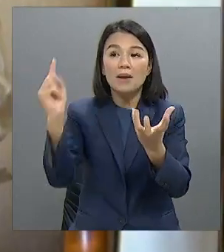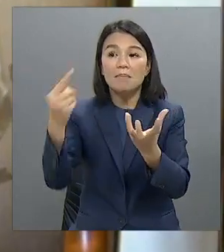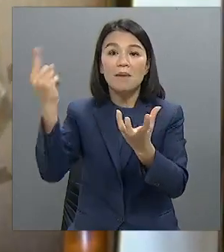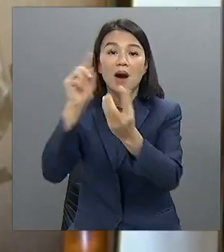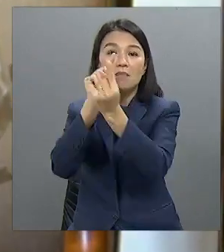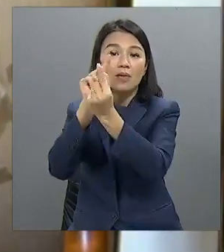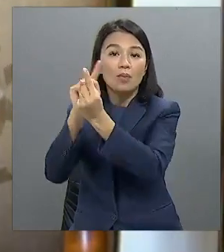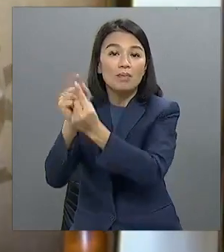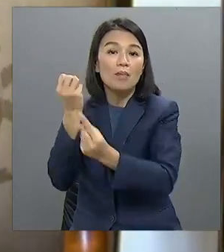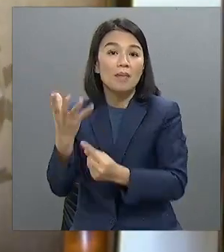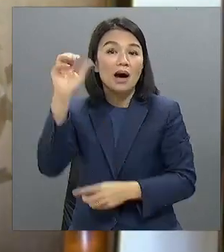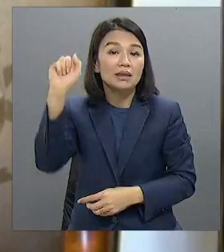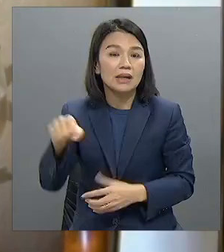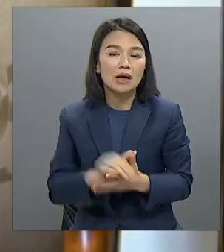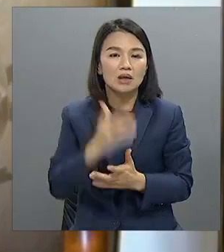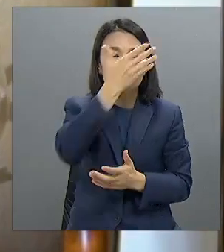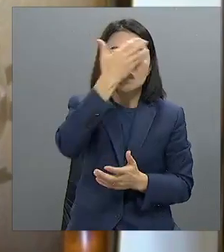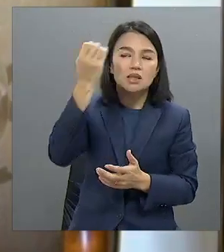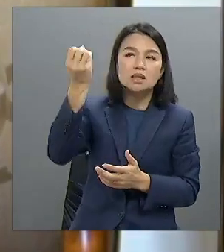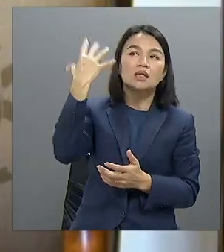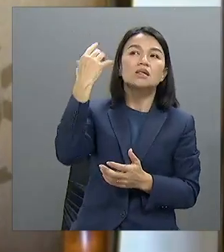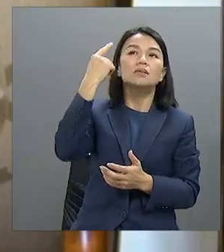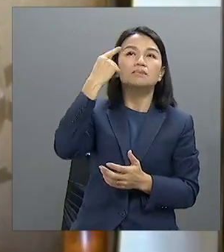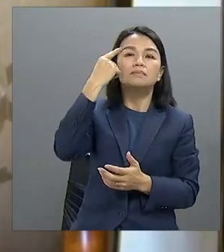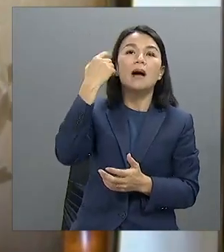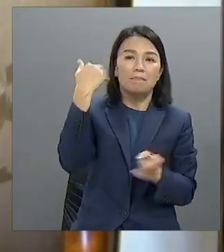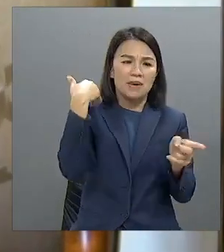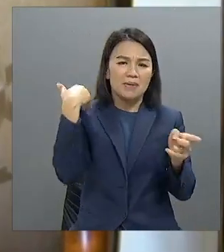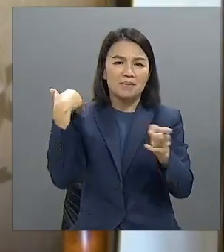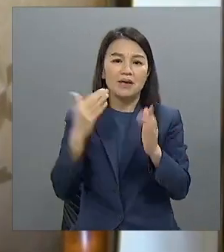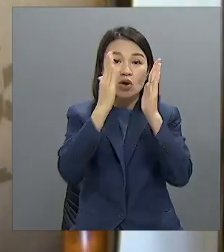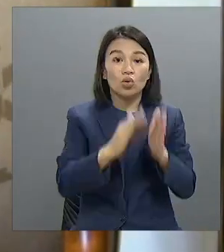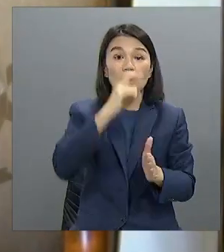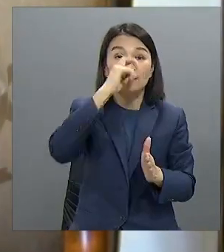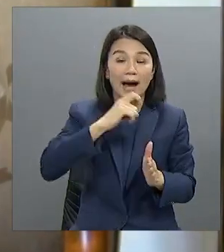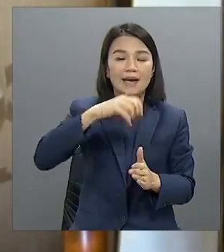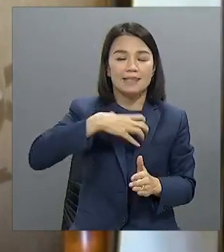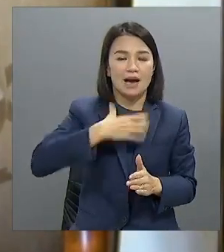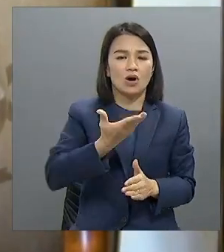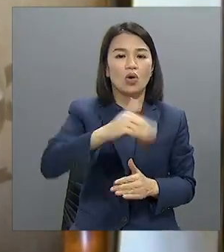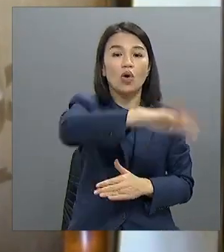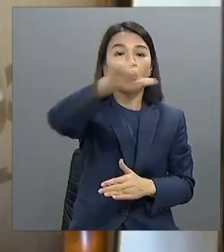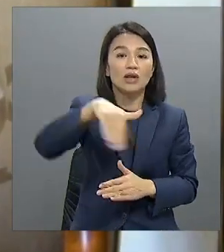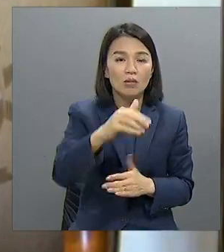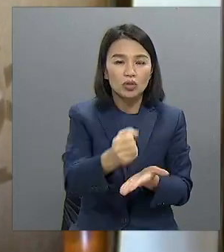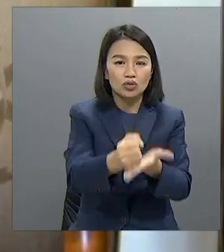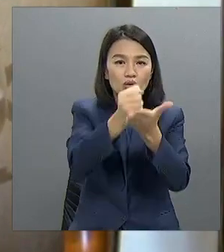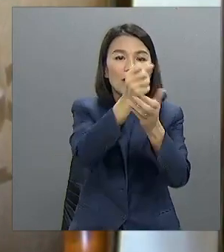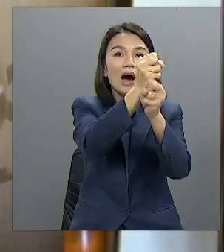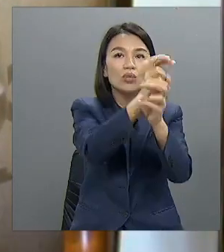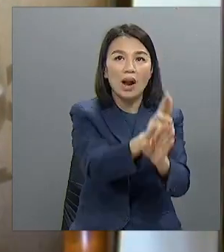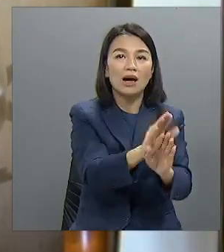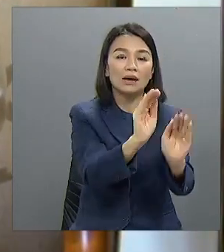ว่าบางทีอาจจะหลงลืมแต่อาจจะยังไม่หมดอะจากสังคมไทยก็เชื่อว่าอยากจะให้ทุกคนร่วมอนุรักษ์นะคะตามศิ